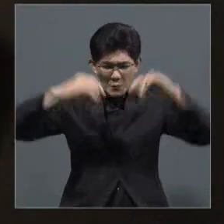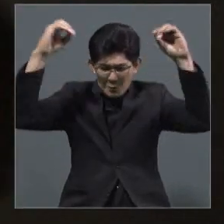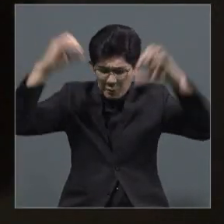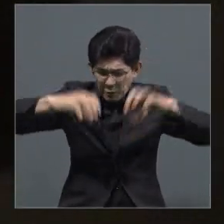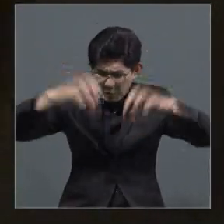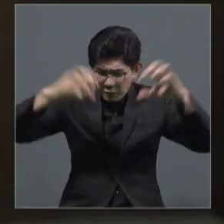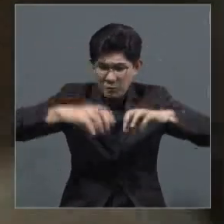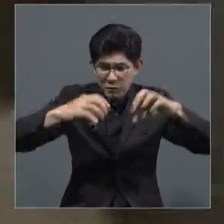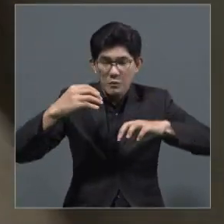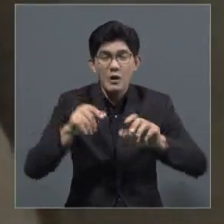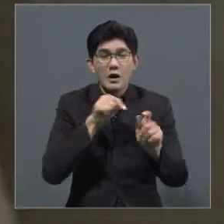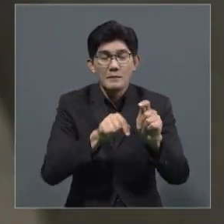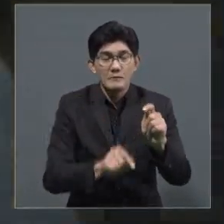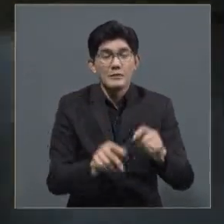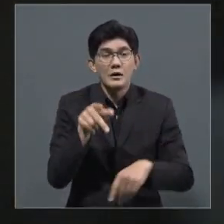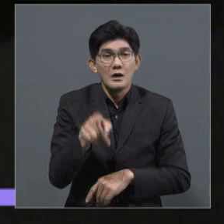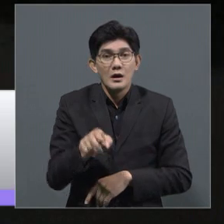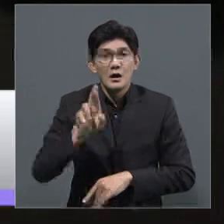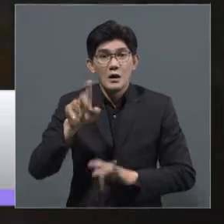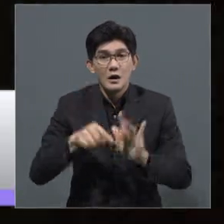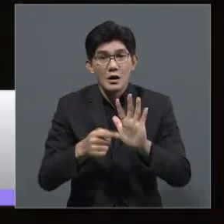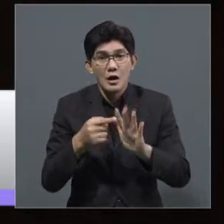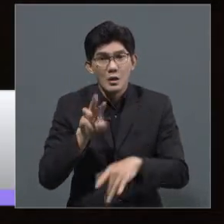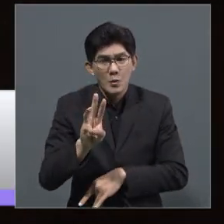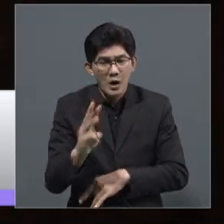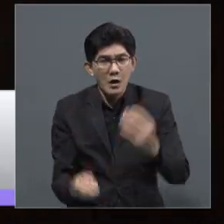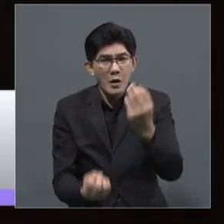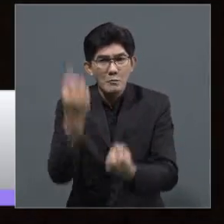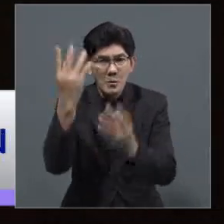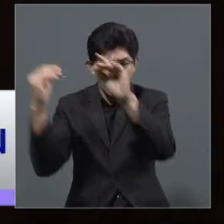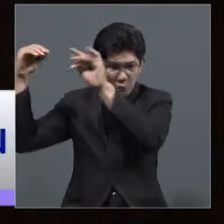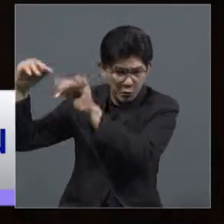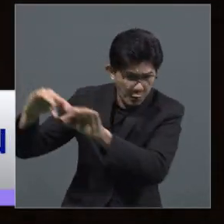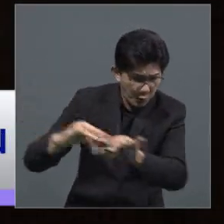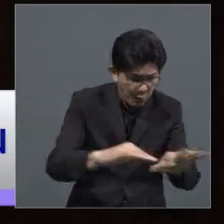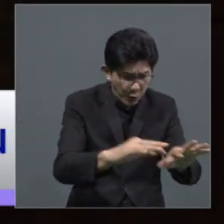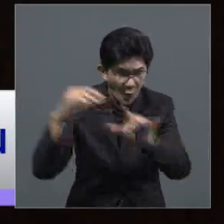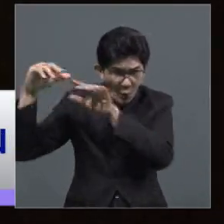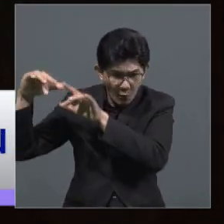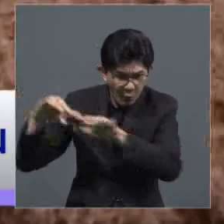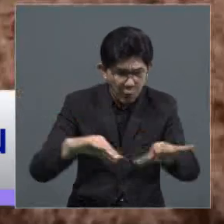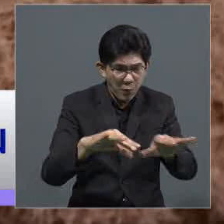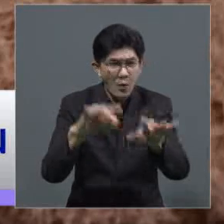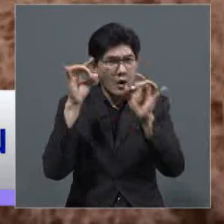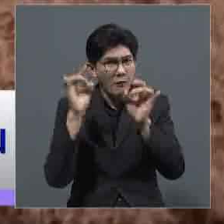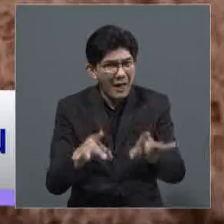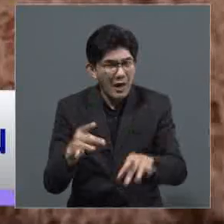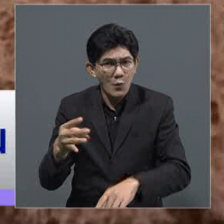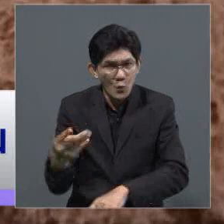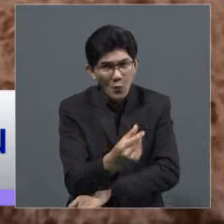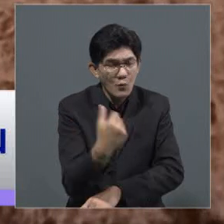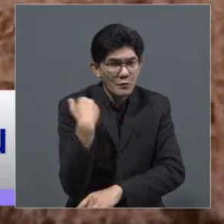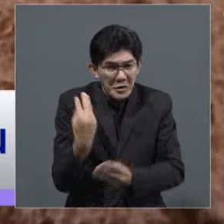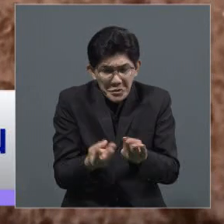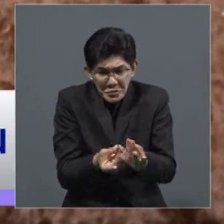เลยนะฮะในพื้นที่อำเภอพร้าวก็เลยทำให้เกิดน้ำป่าหลายหลักเนี่ยฮะคือน้ำป่ามันจะมาเร็วมากแล้วก็มันไม่ได้มาแต่น้ำ